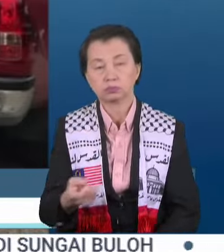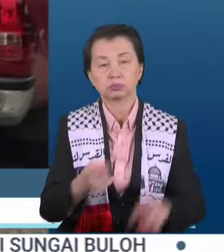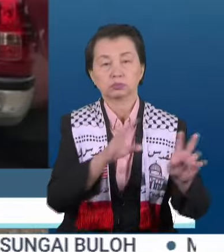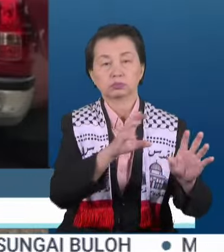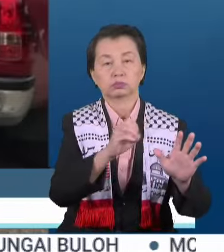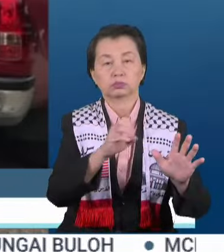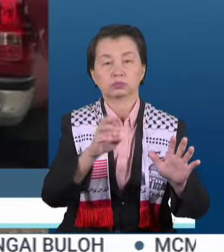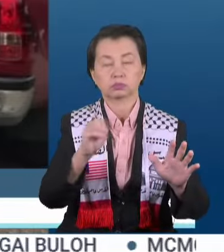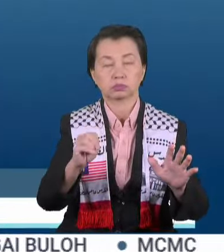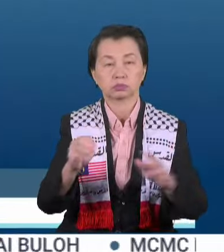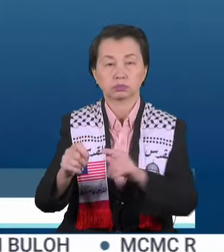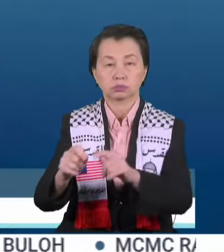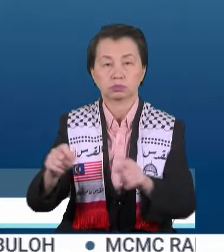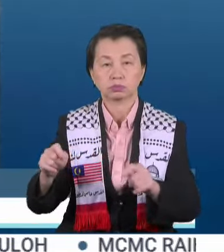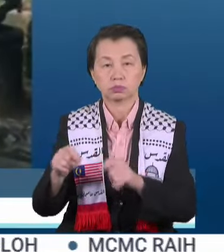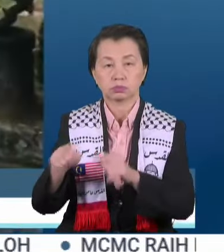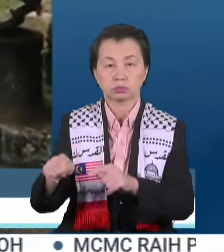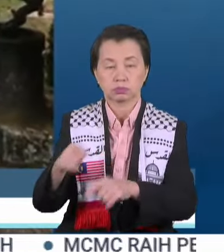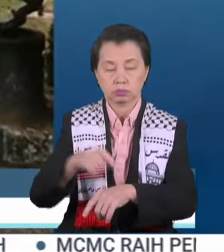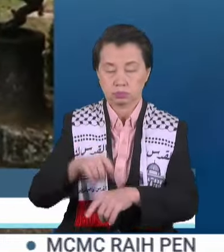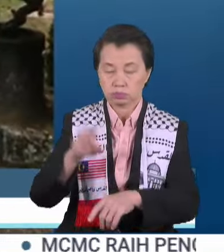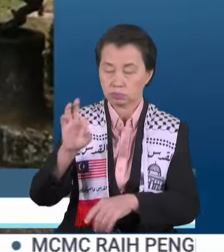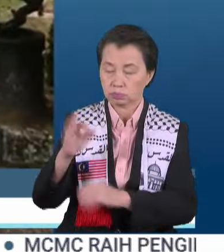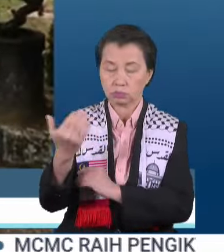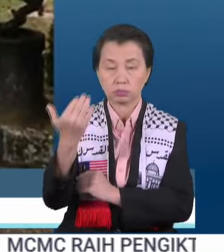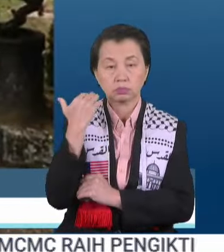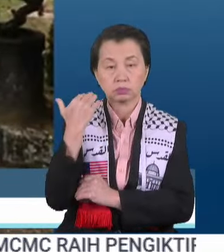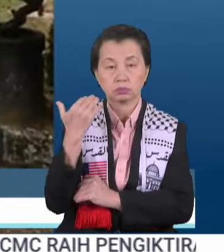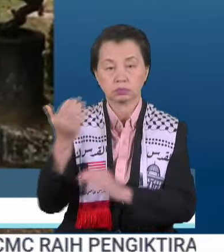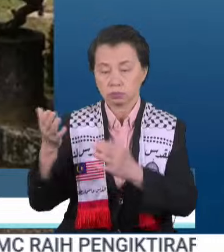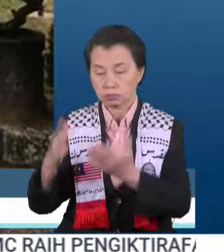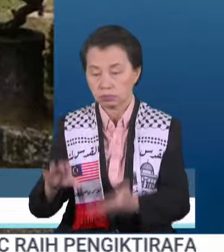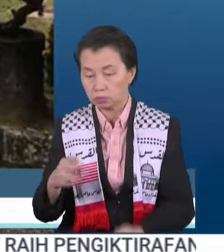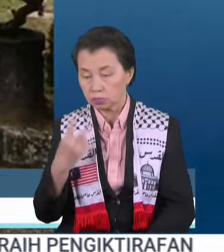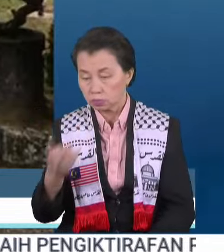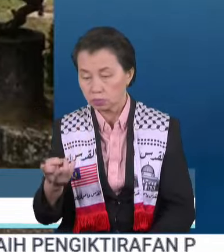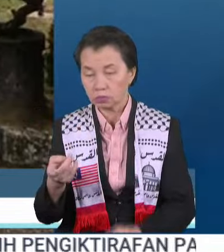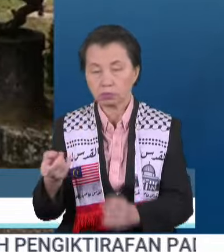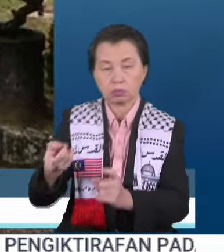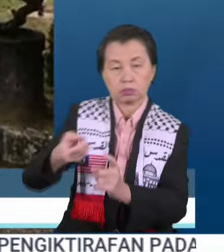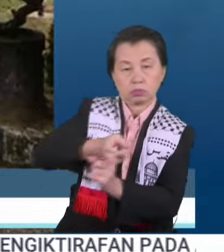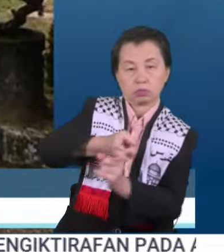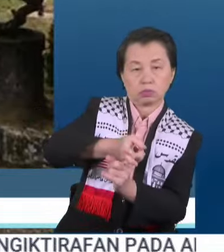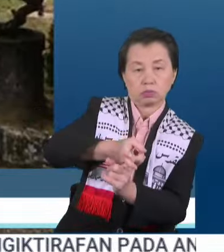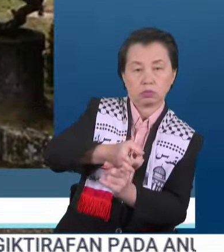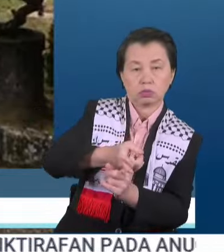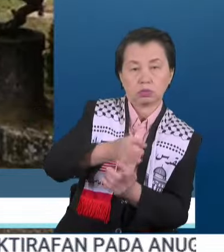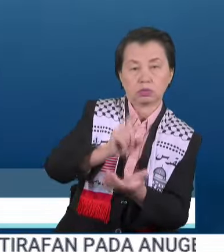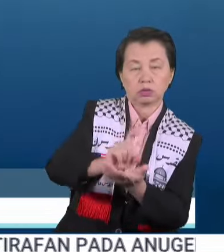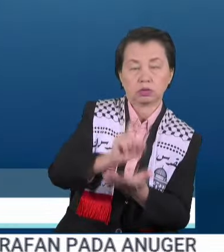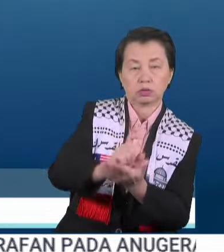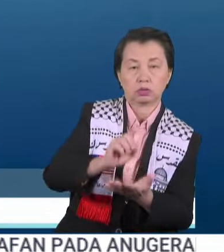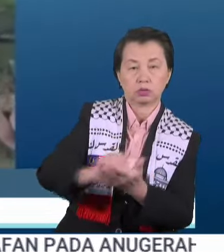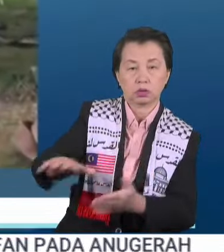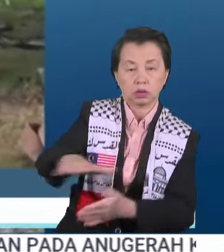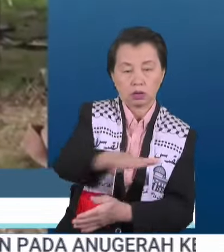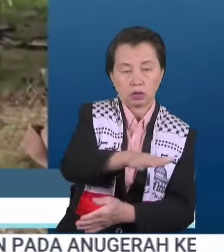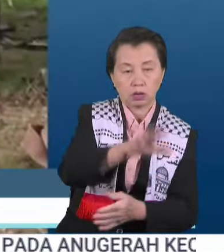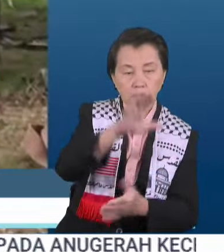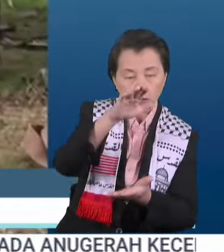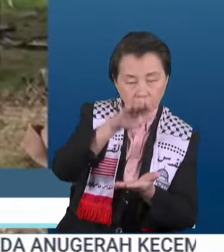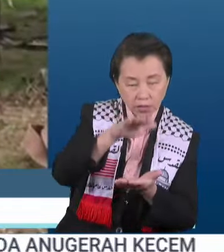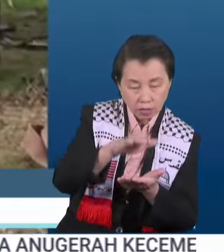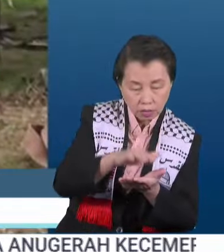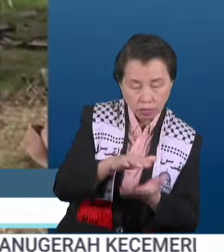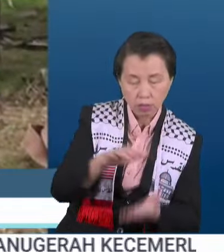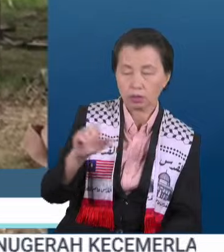dari lokasi kejadian pada pukul 9 pagi tadi. Mayat mangsa dijumpai tersangkut pada beting pasir di permukaan air yang cetek oleh